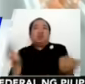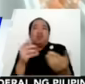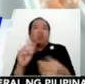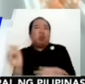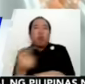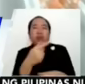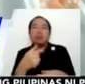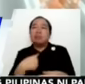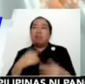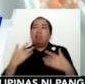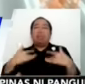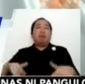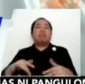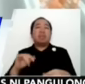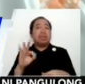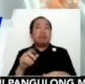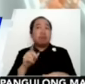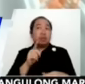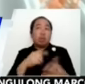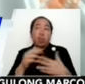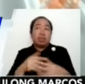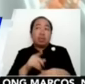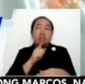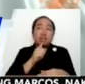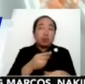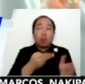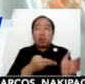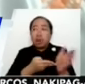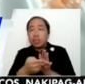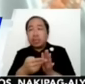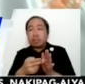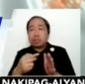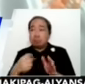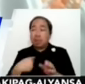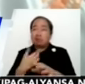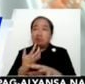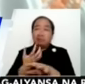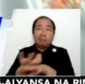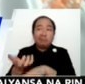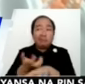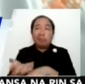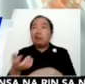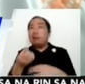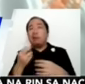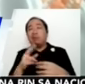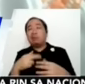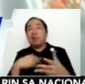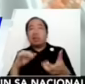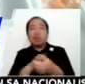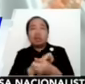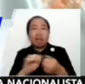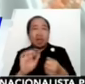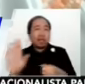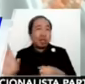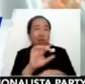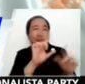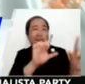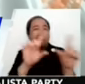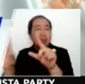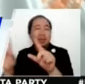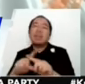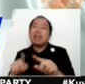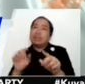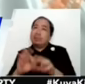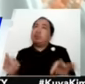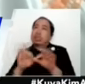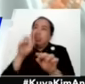kung totoo man o hindi ang paninira ko sa inyo. Basta lang masira kayo. Yan yung